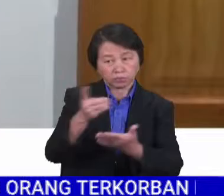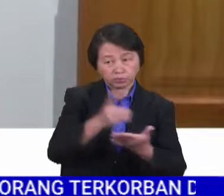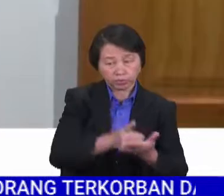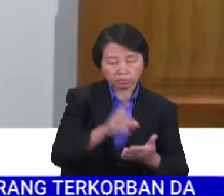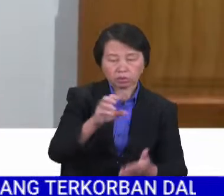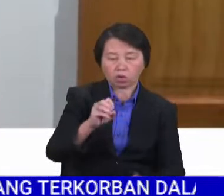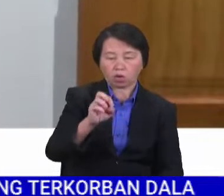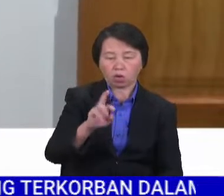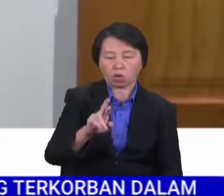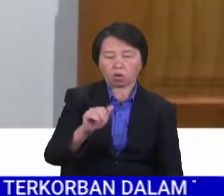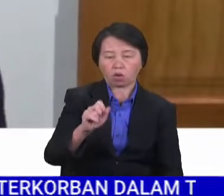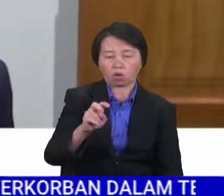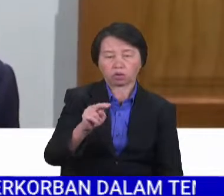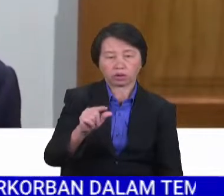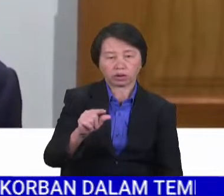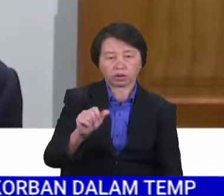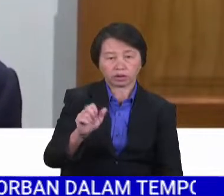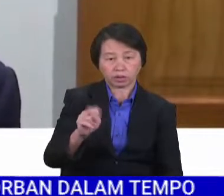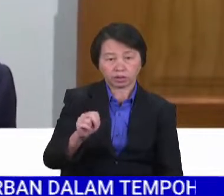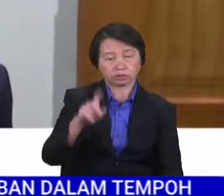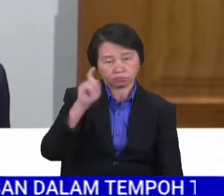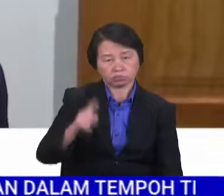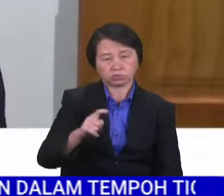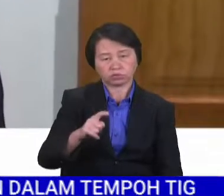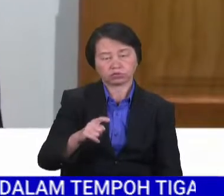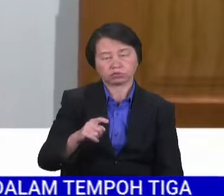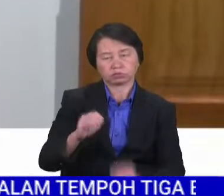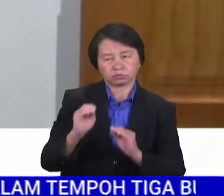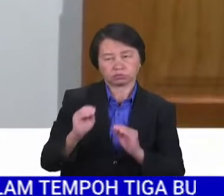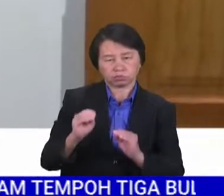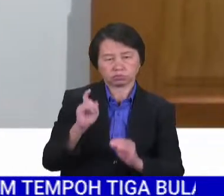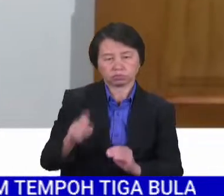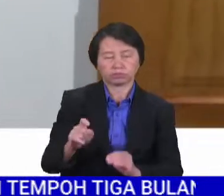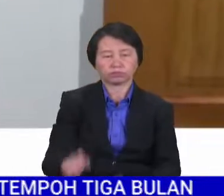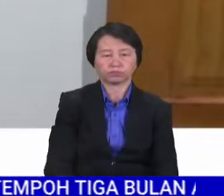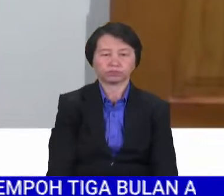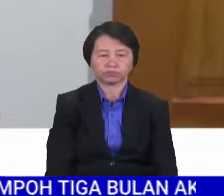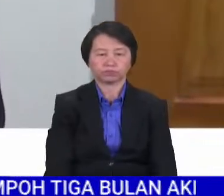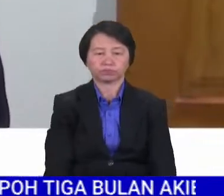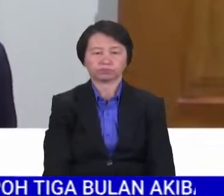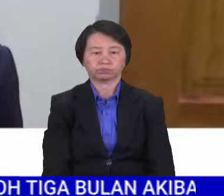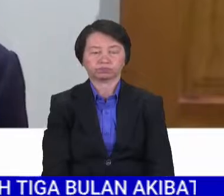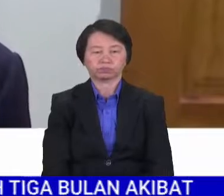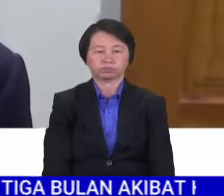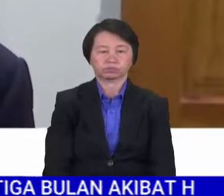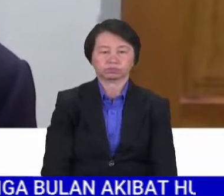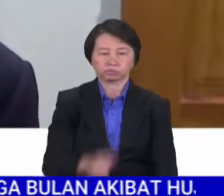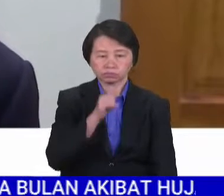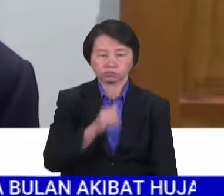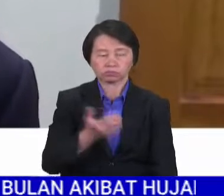organ perlu dibentuk akhlaqnya lele yang for China Shanghai mereka